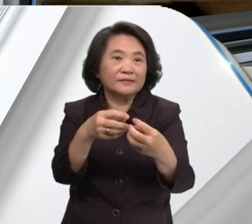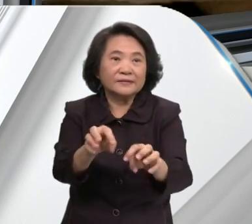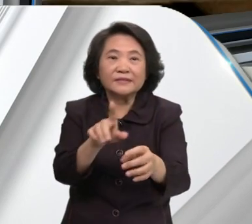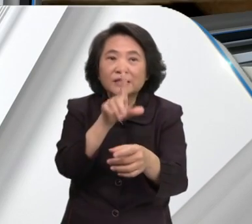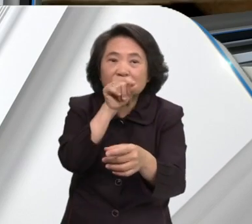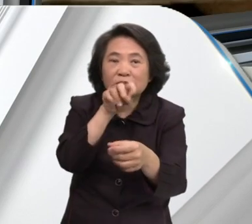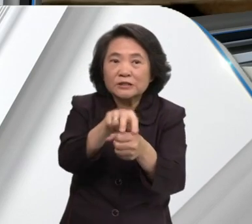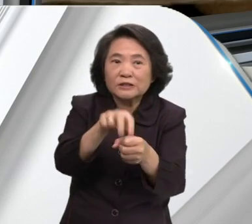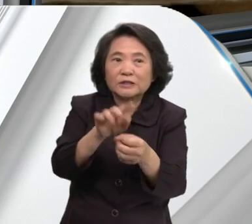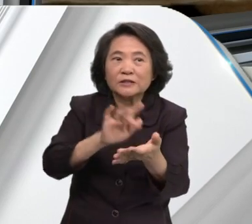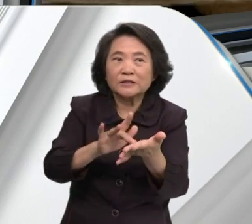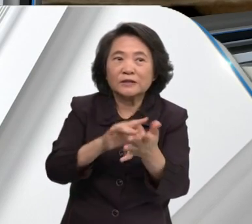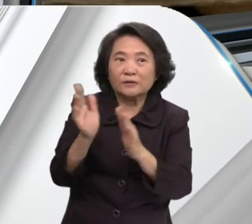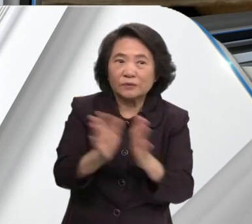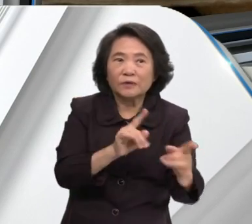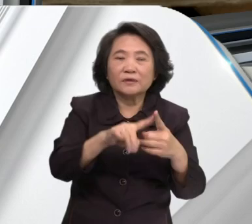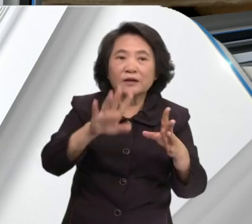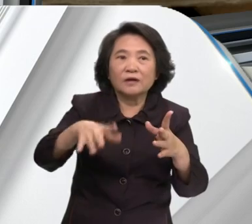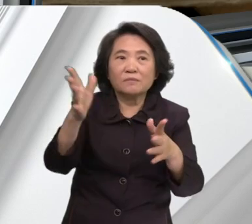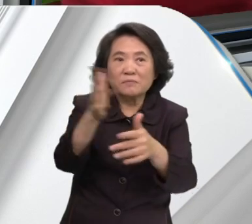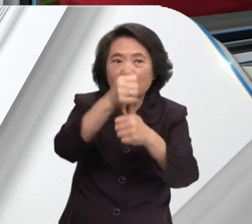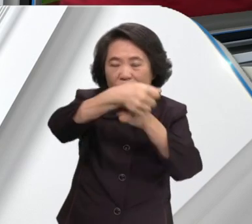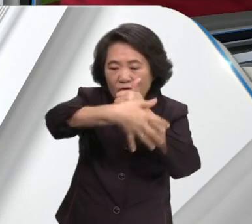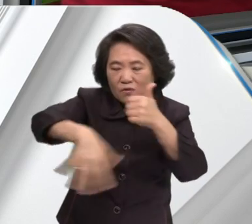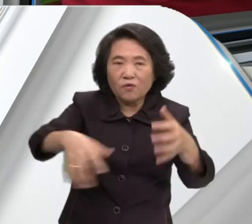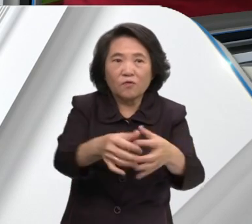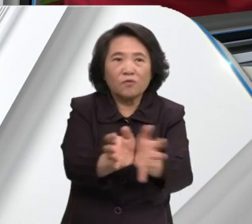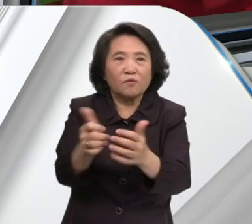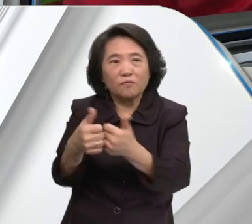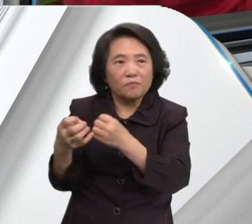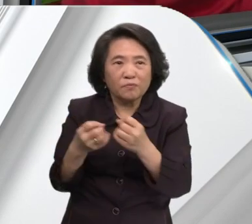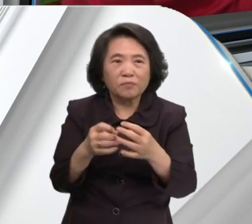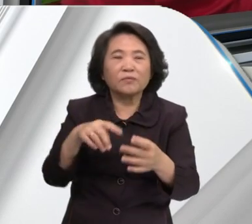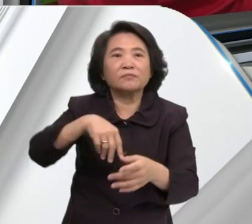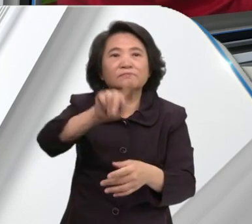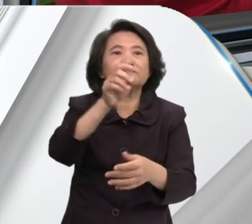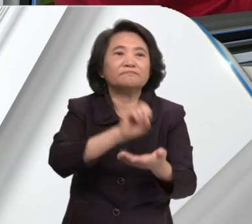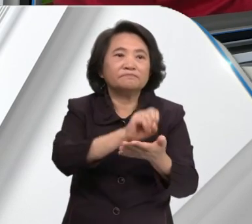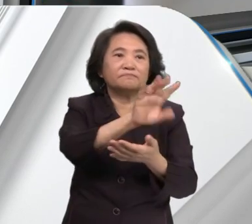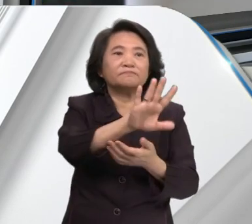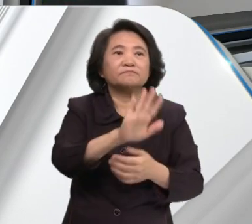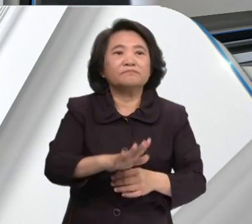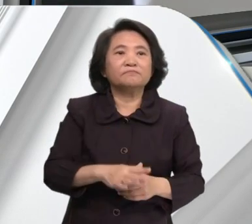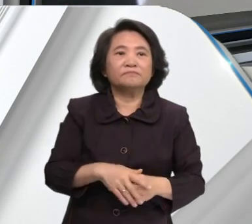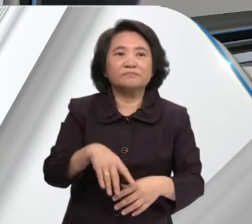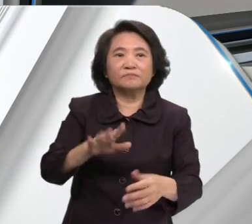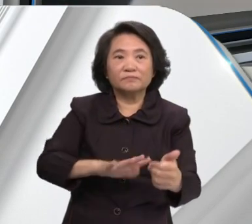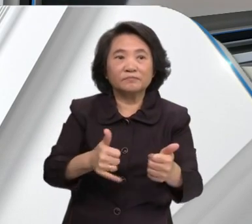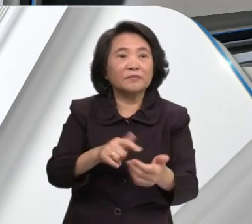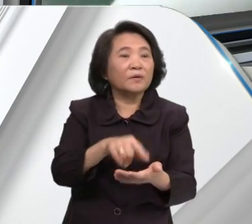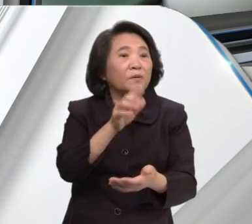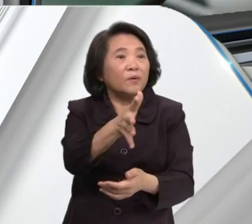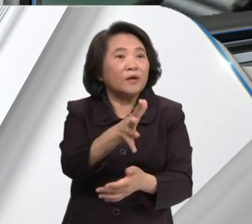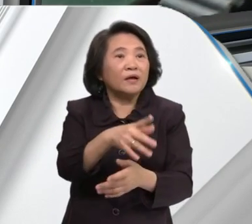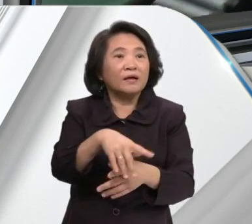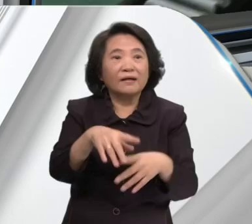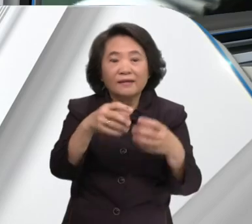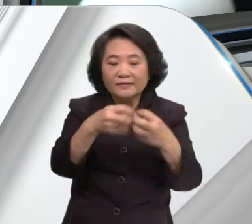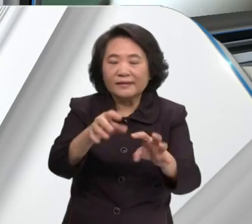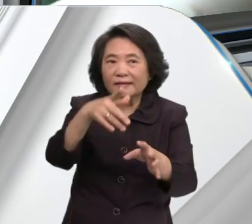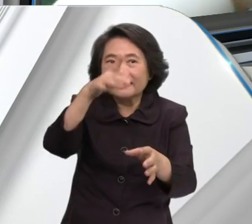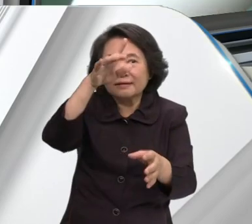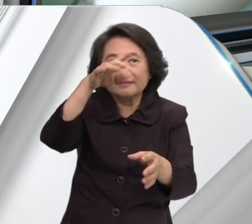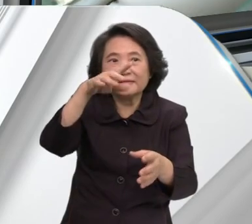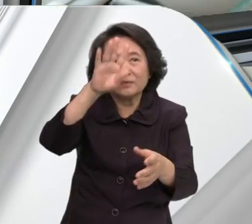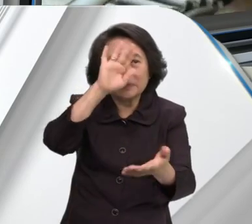闯融入管理和跨部分人民机制系列发展做专门报告。我本人会问到，由于该